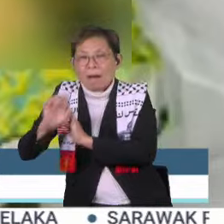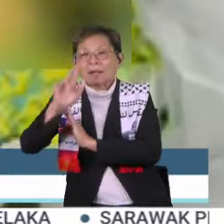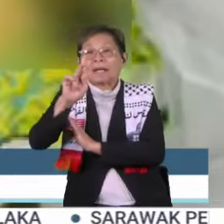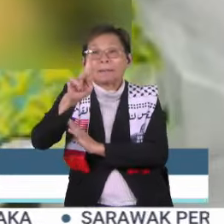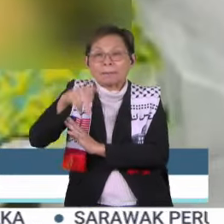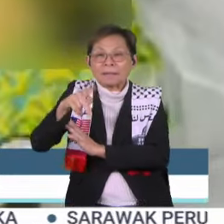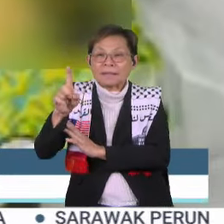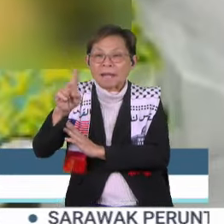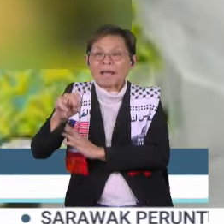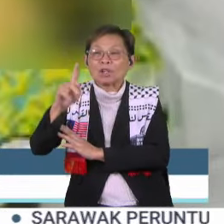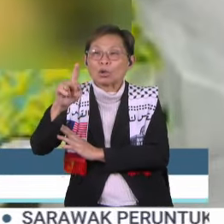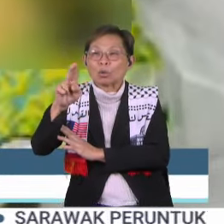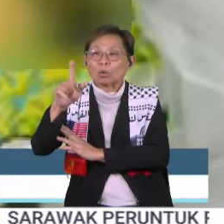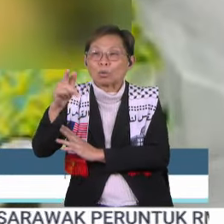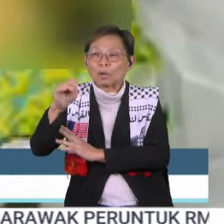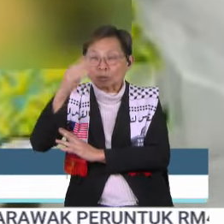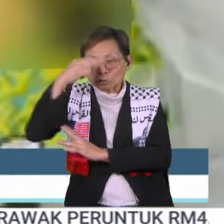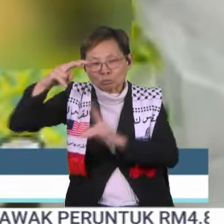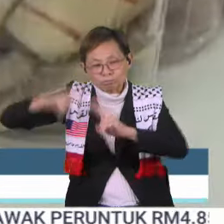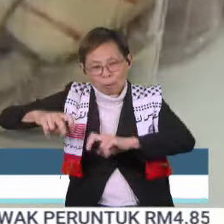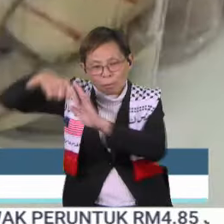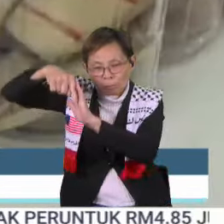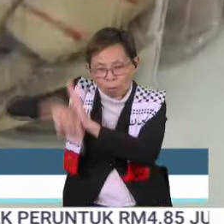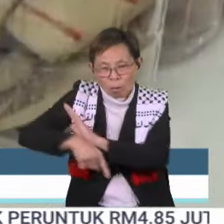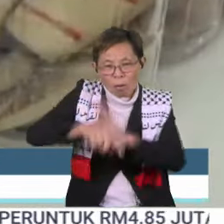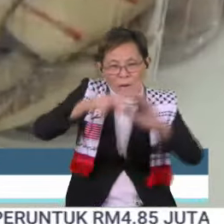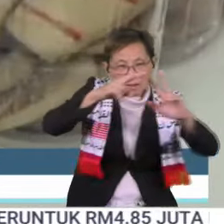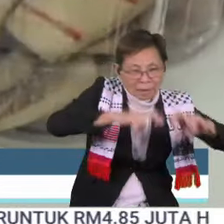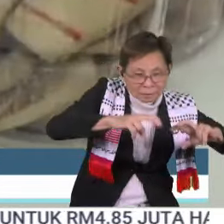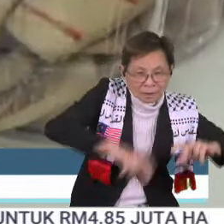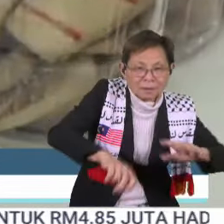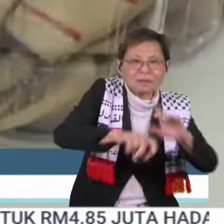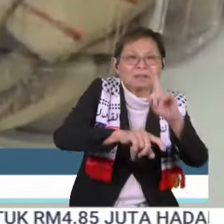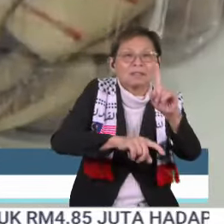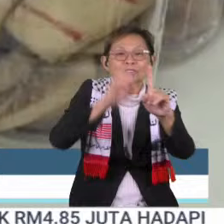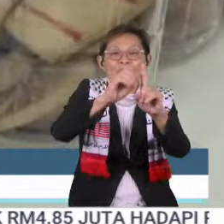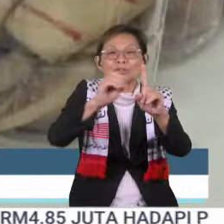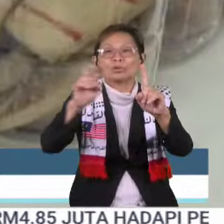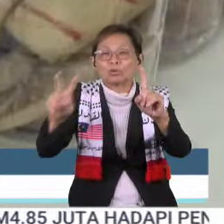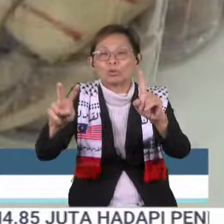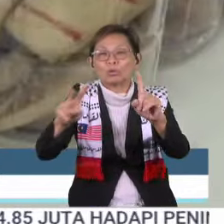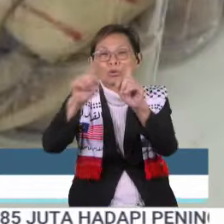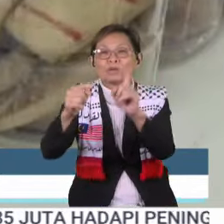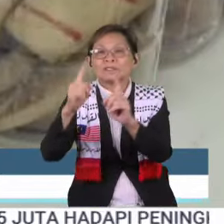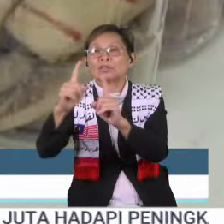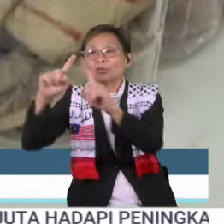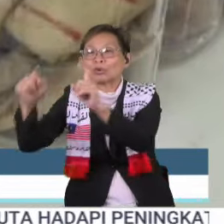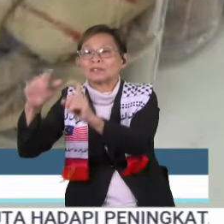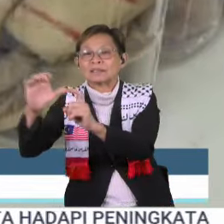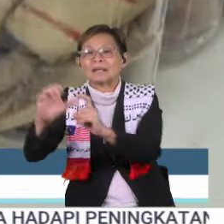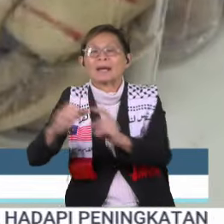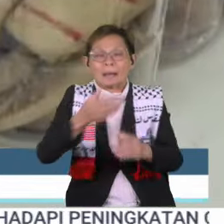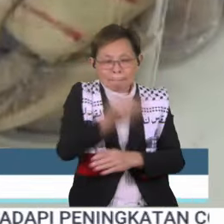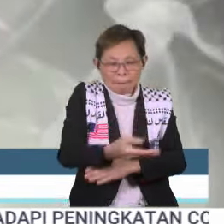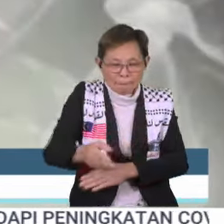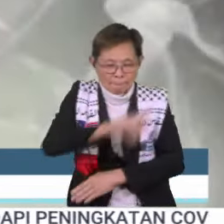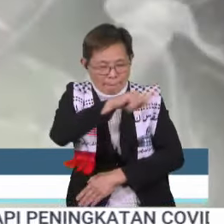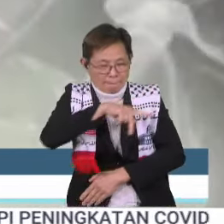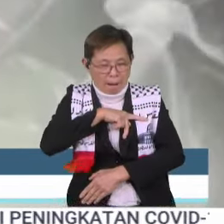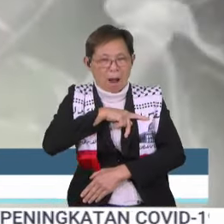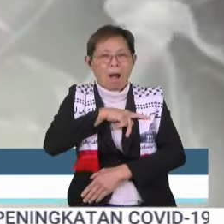Kulim untuk siasatan lanjut. Kes disiasat di bawah Seksyen 102(1)C iaitu mempunyai dalam milikan bagi maksud